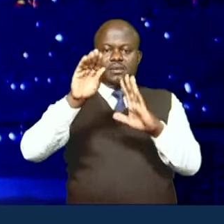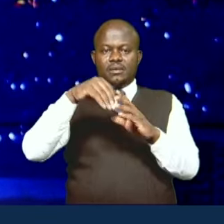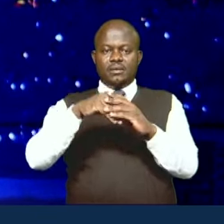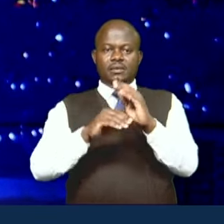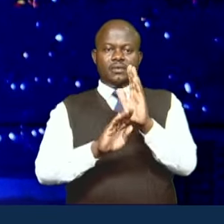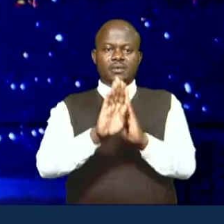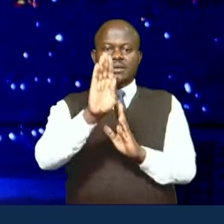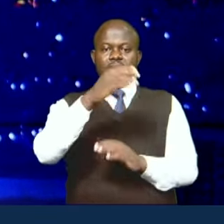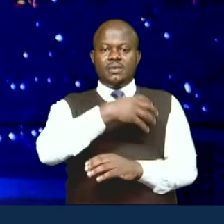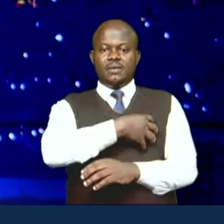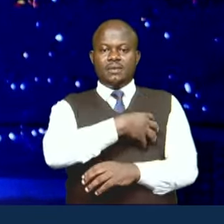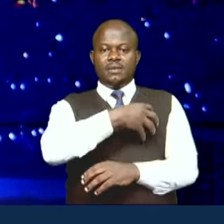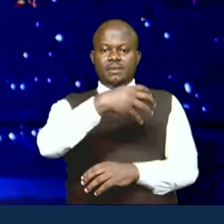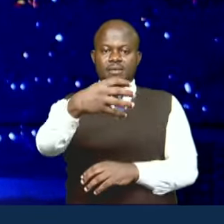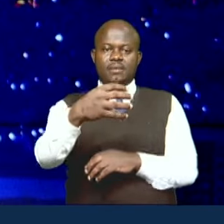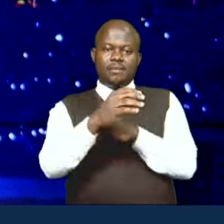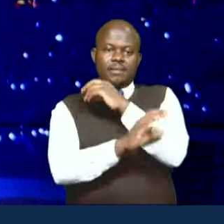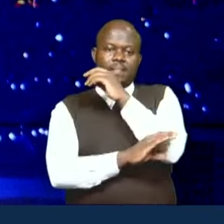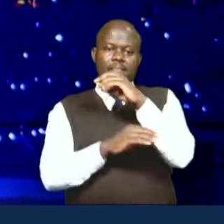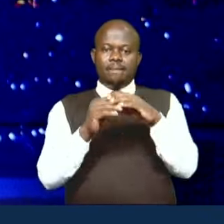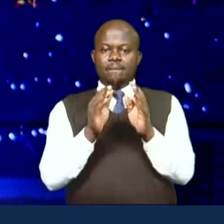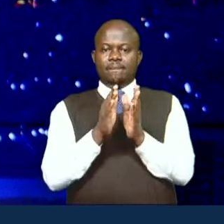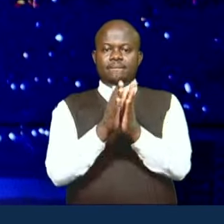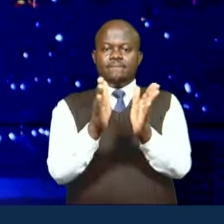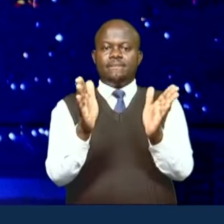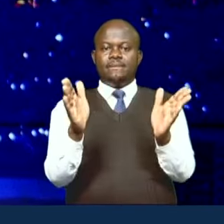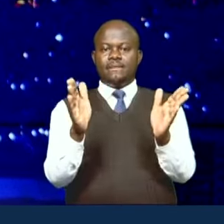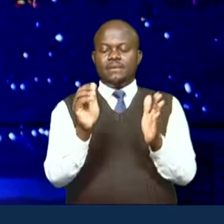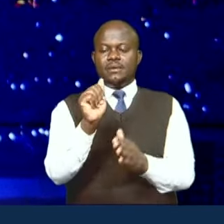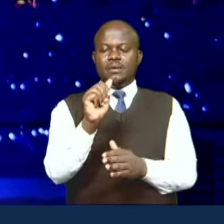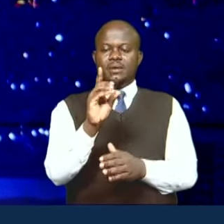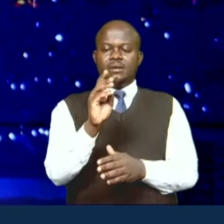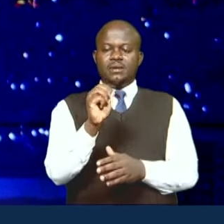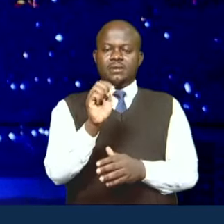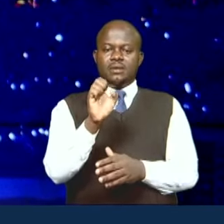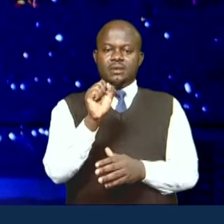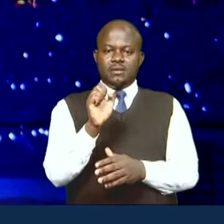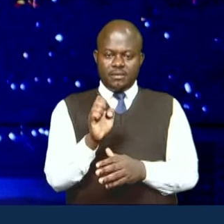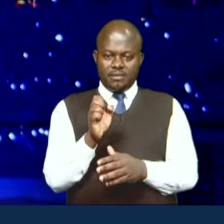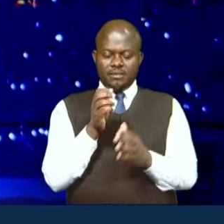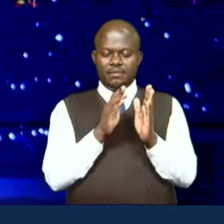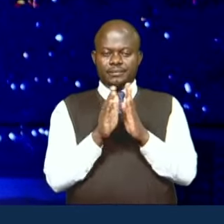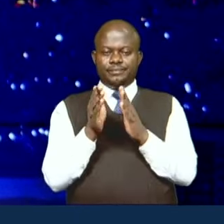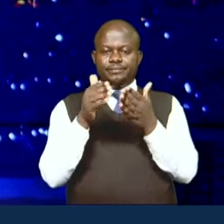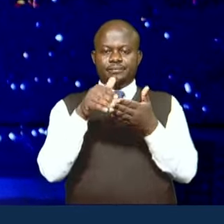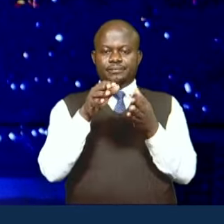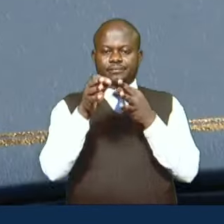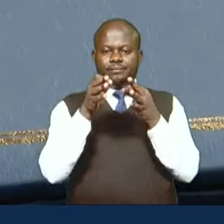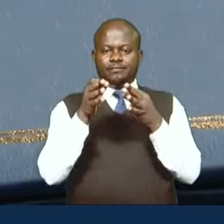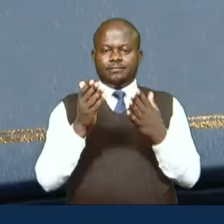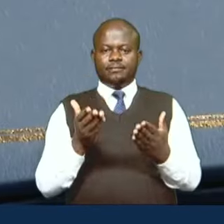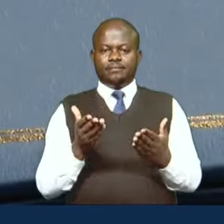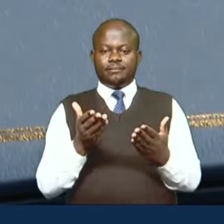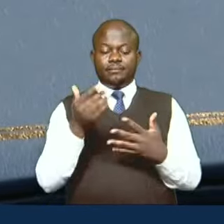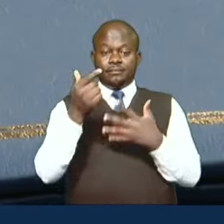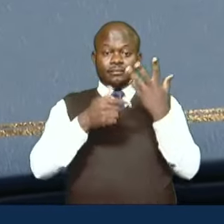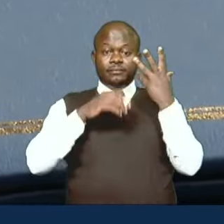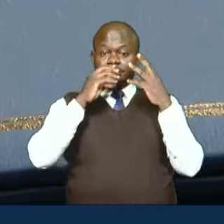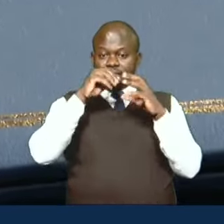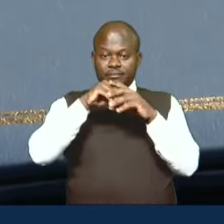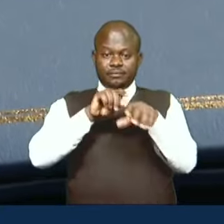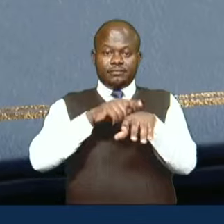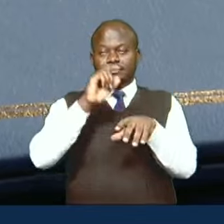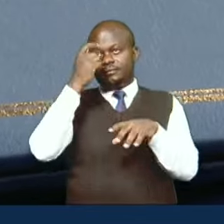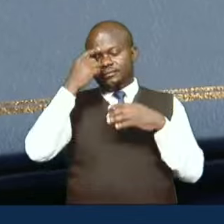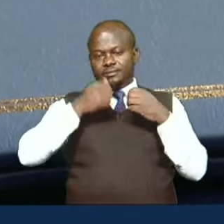iterambere ry'ubukungu bw'ibihugu muri rusange. Adams Kwizera yaduteguriye inkuru irambuye. Ibi biravugwa mu gihe Leta y'u